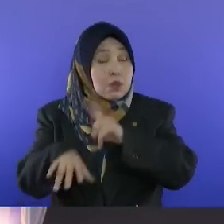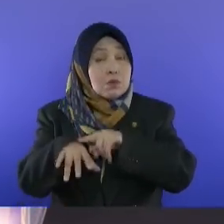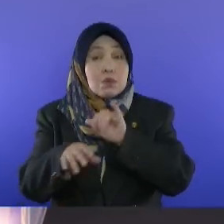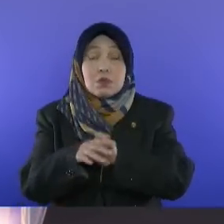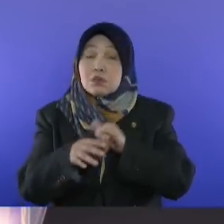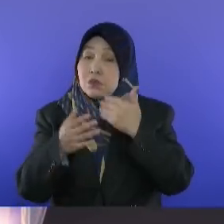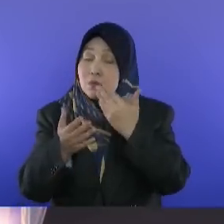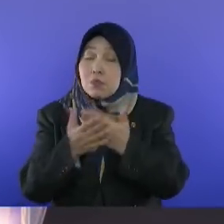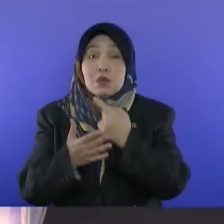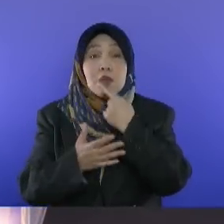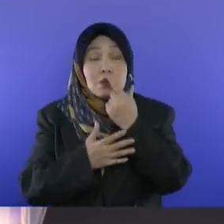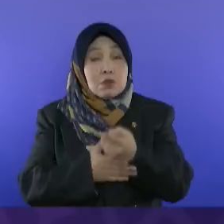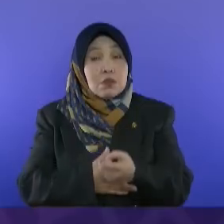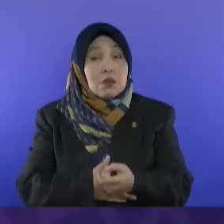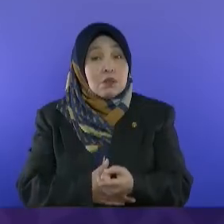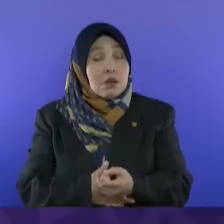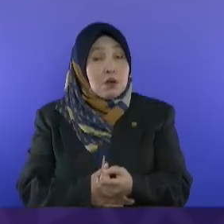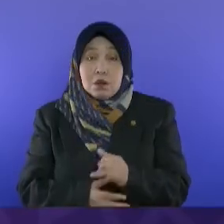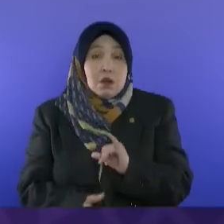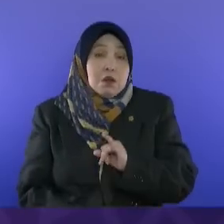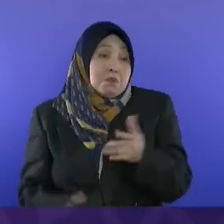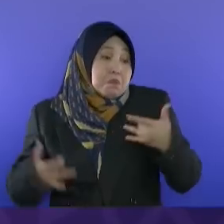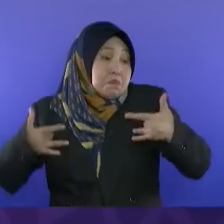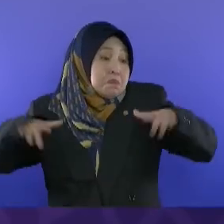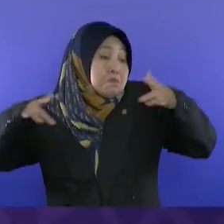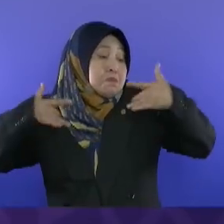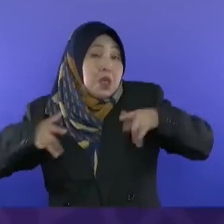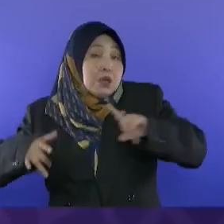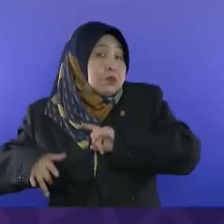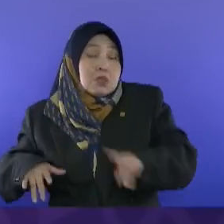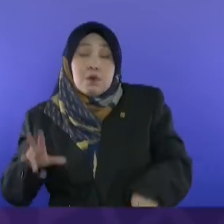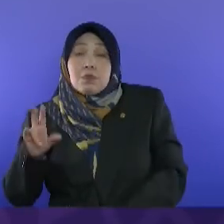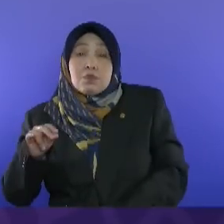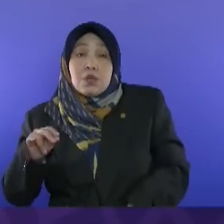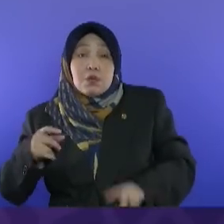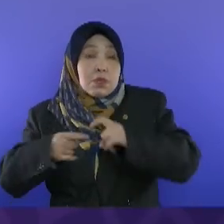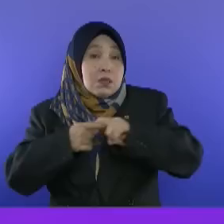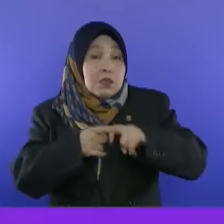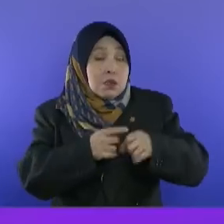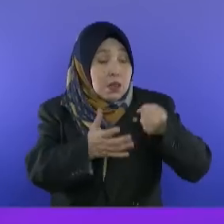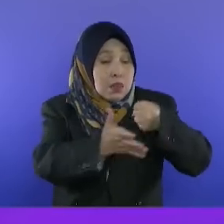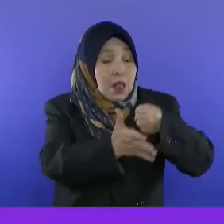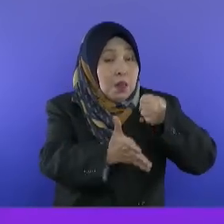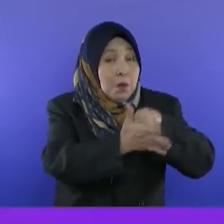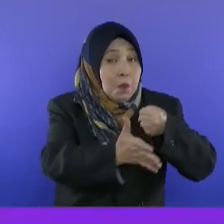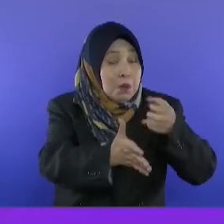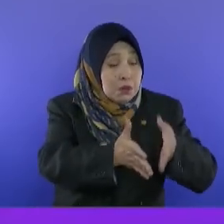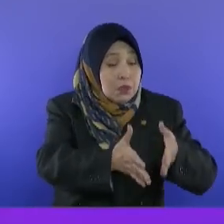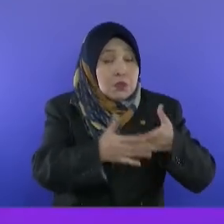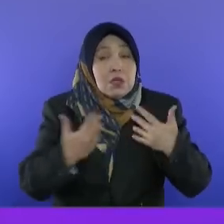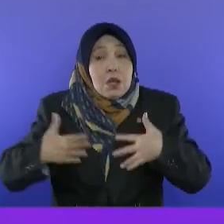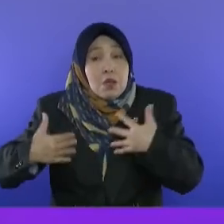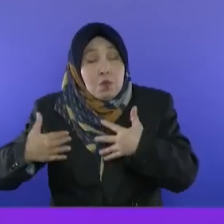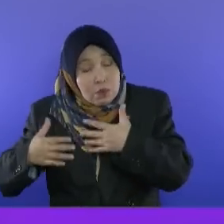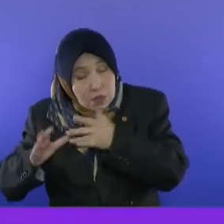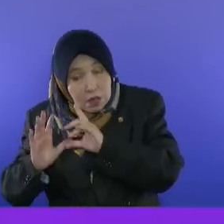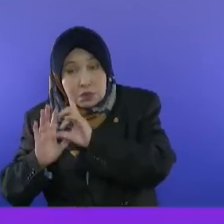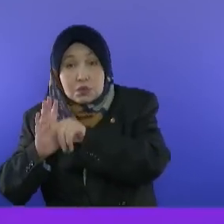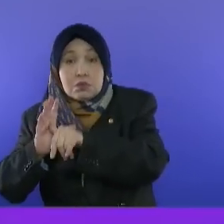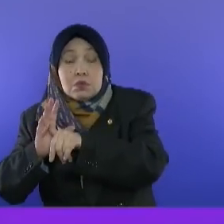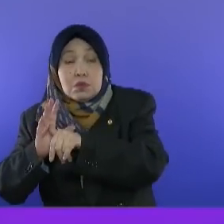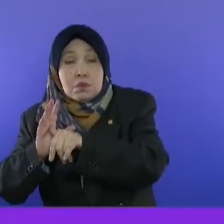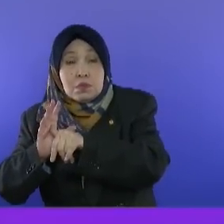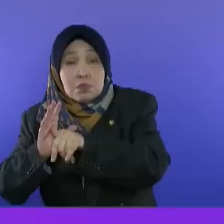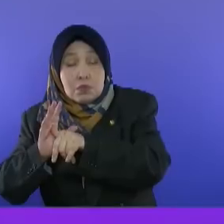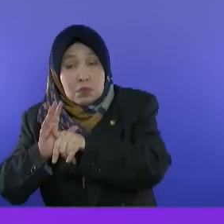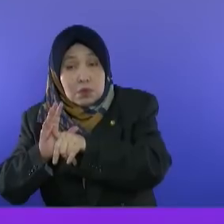dia sampai kata dia tak ngaku Jadi Islam pasal Islam nanti dia akan di apa